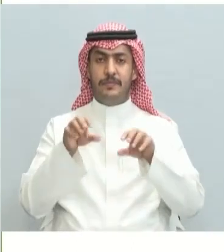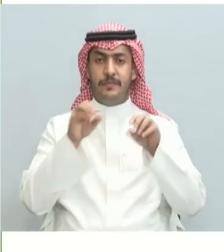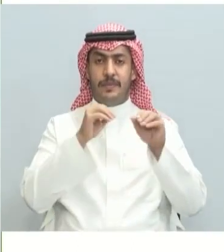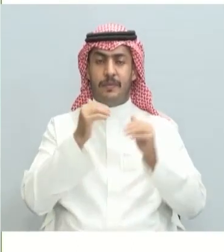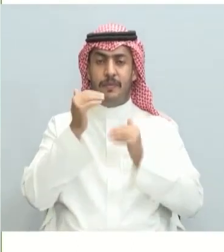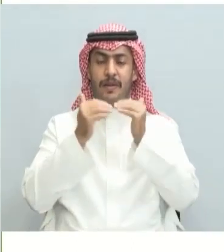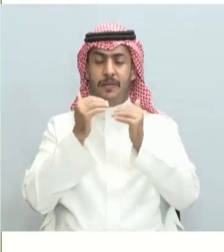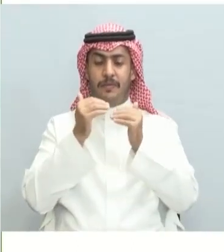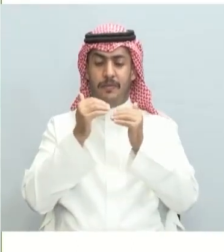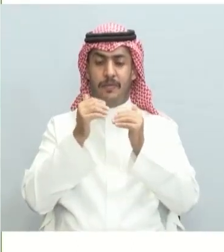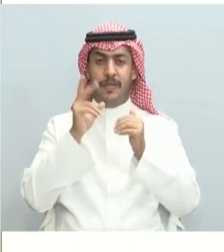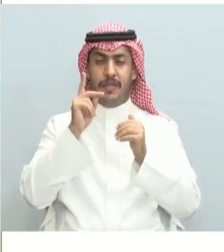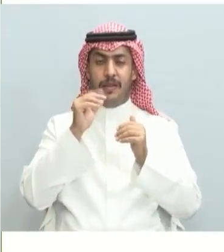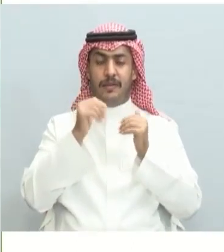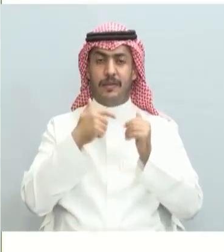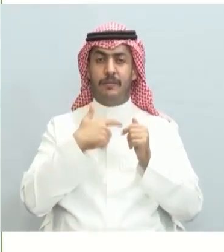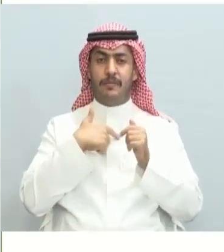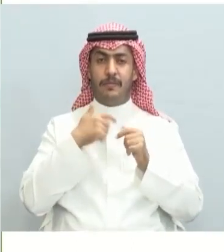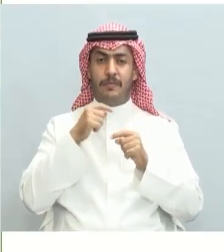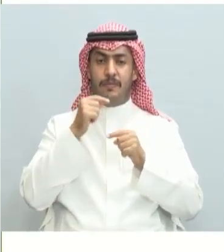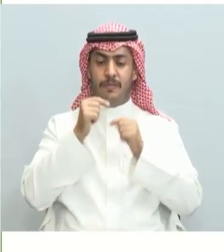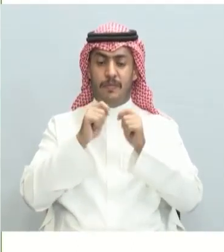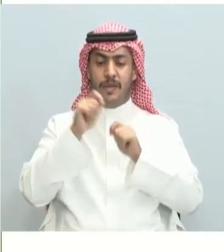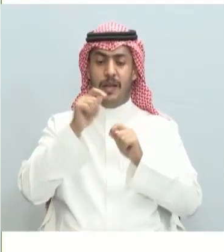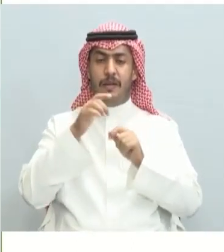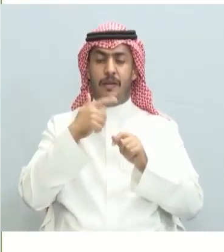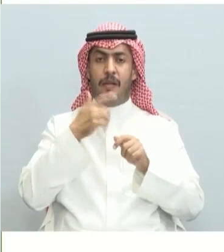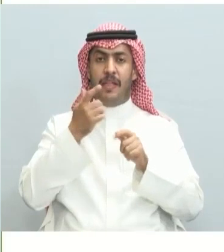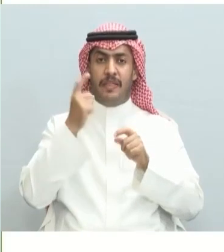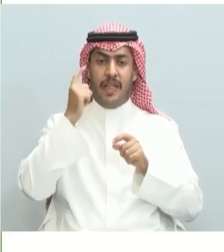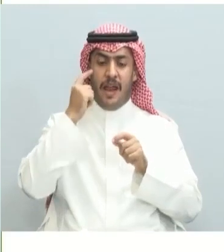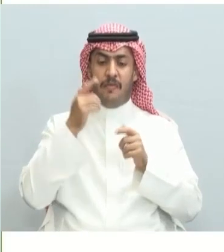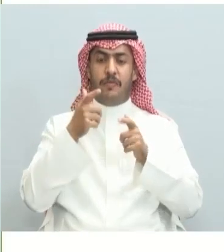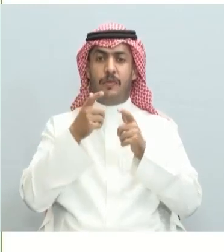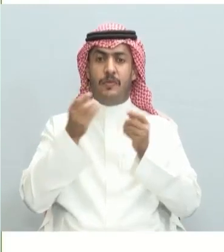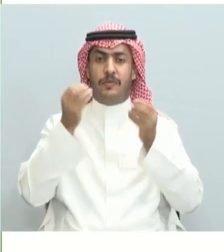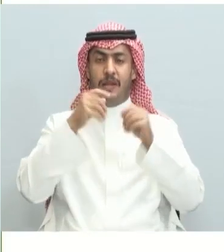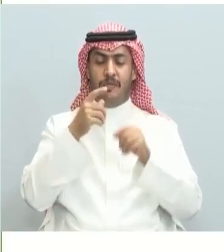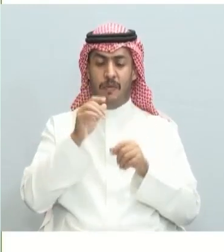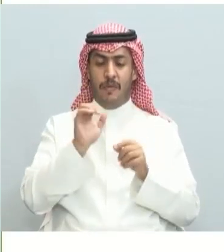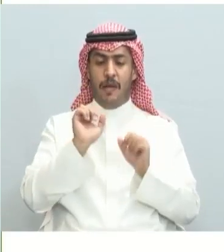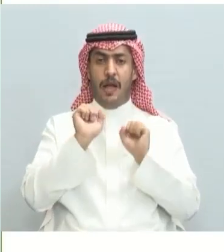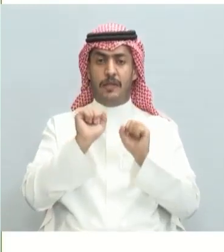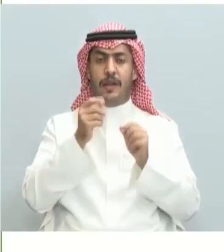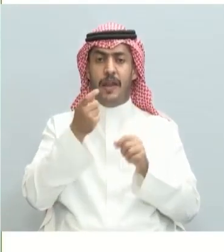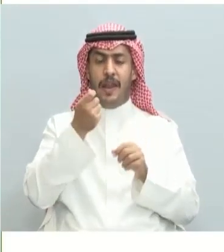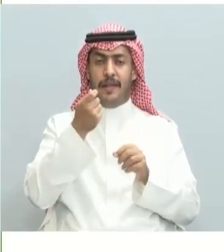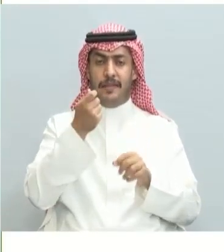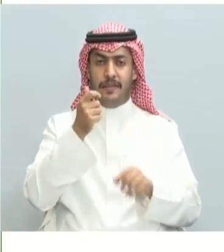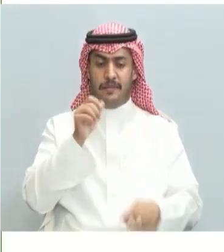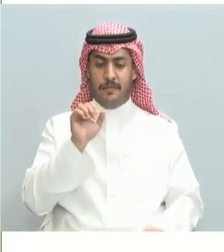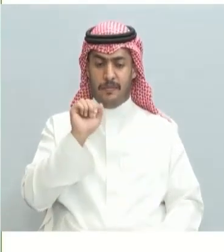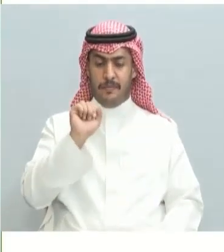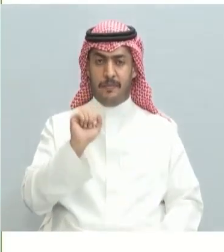المقياس الثاني ويسمى التعريف الاوسع للمعروض النقدي ويشار اليه